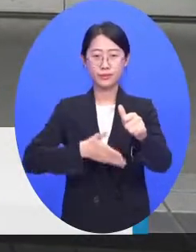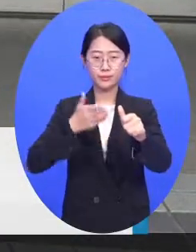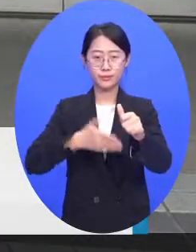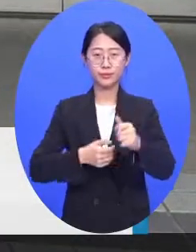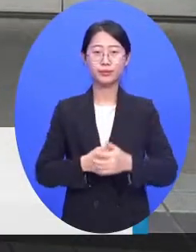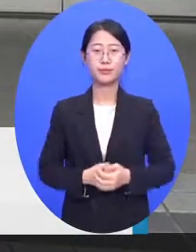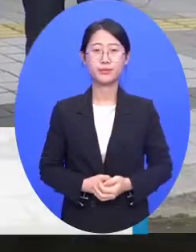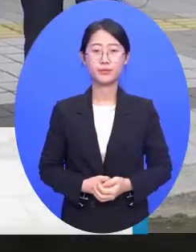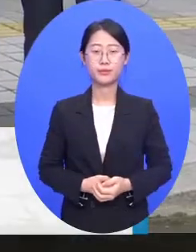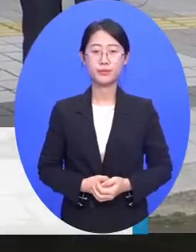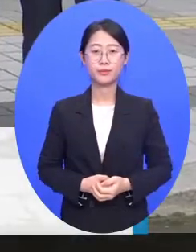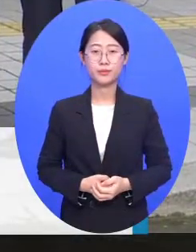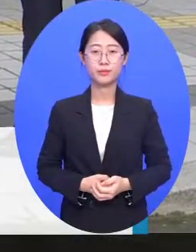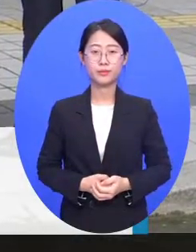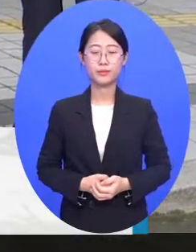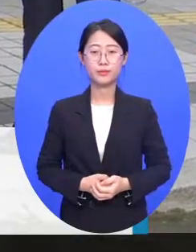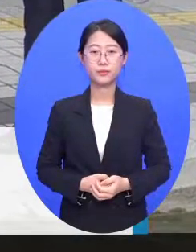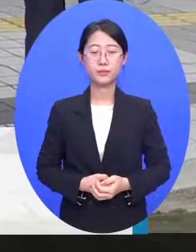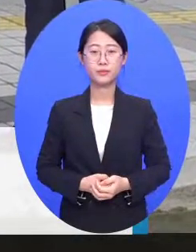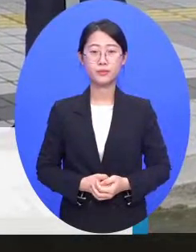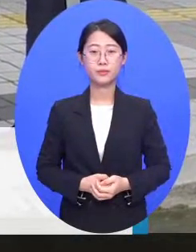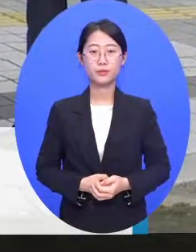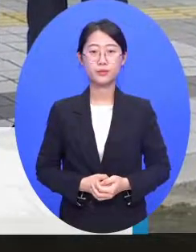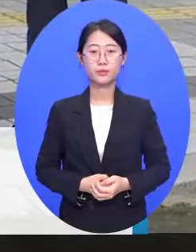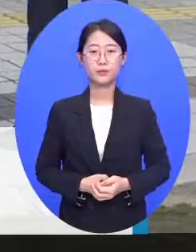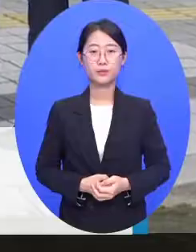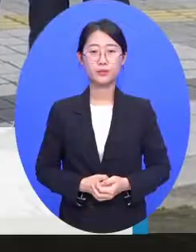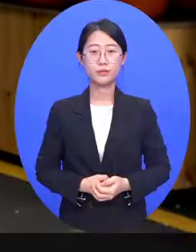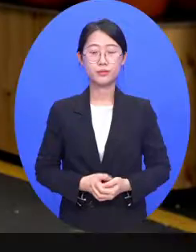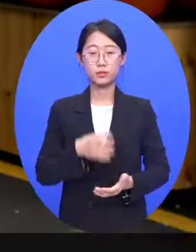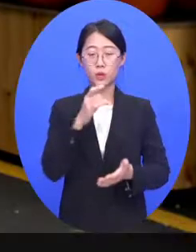마스크 착용 의무화에 동참해 줄 것을 당부했습니다.